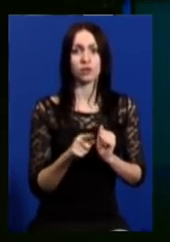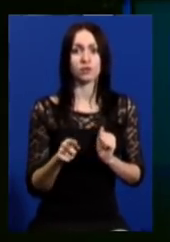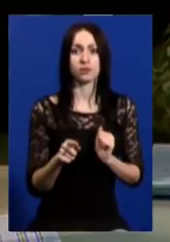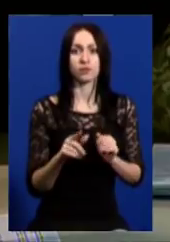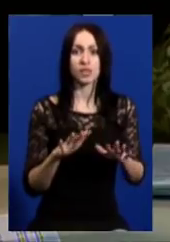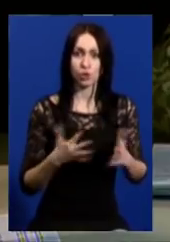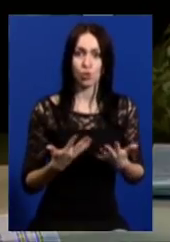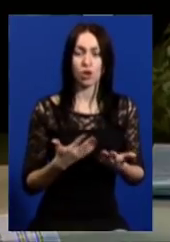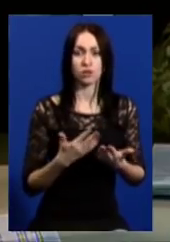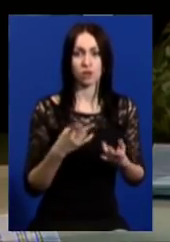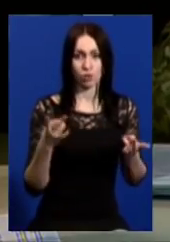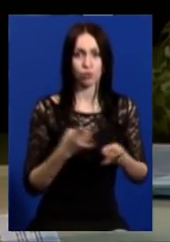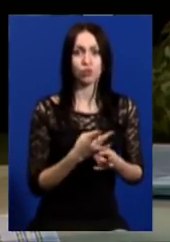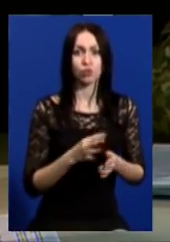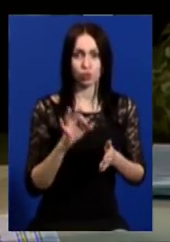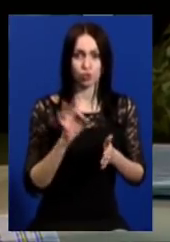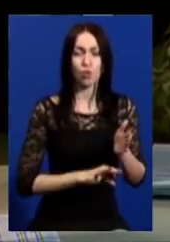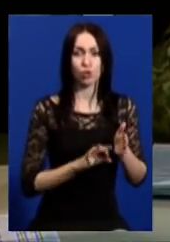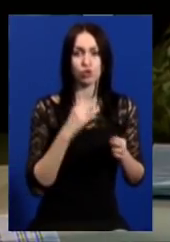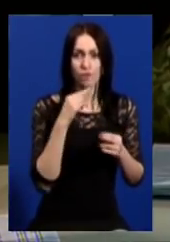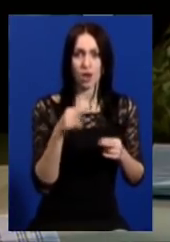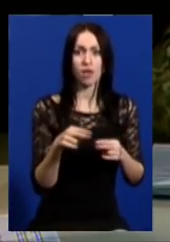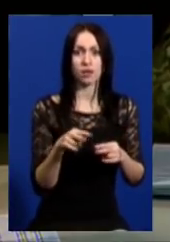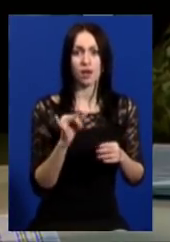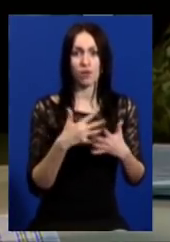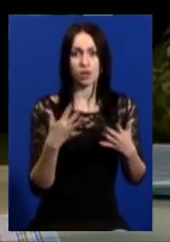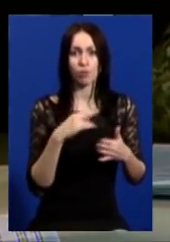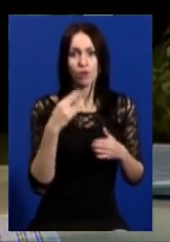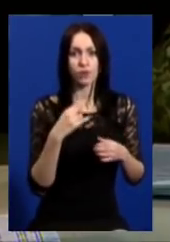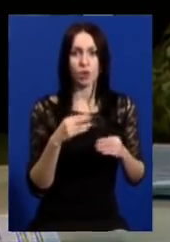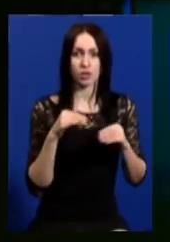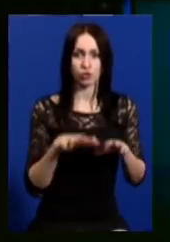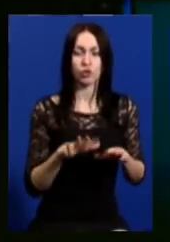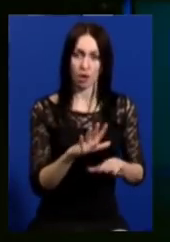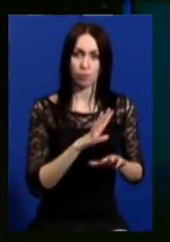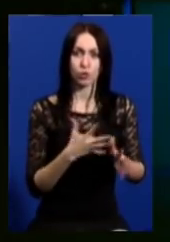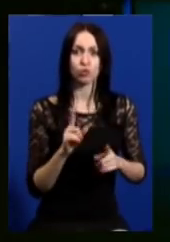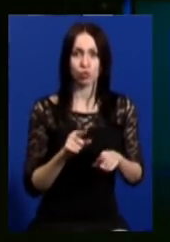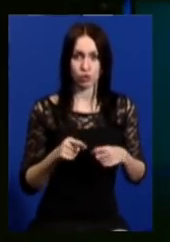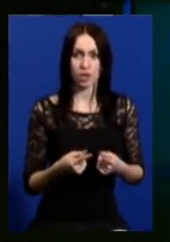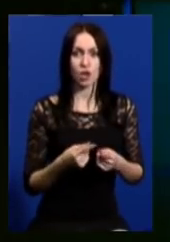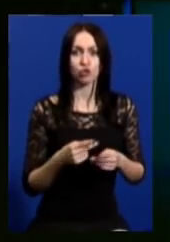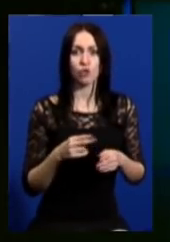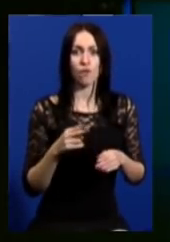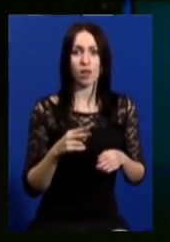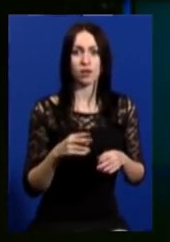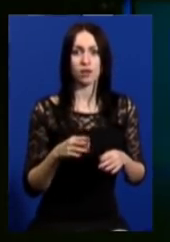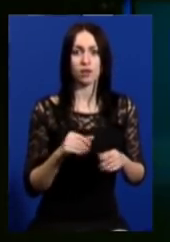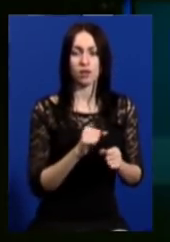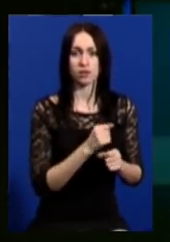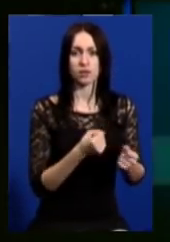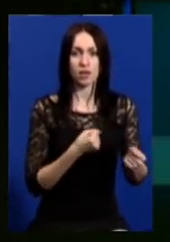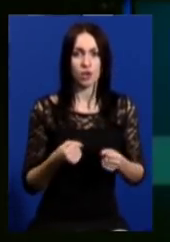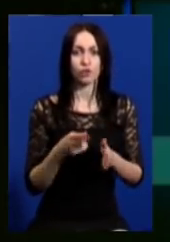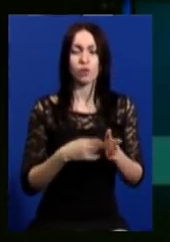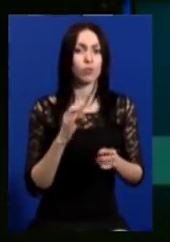кожна ситуація вона потребує негайного реагування і більш ретельного вирішення. Були випадки, що затримували потяг? За цей період